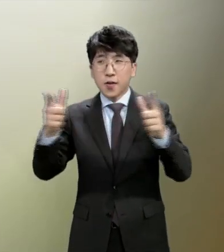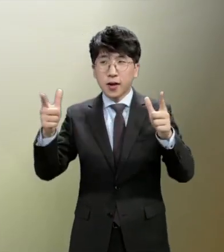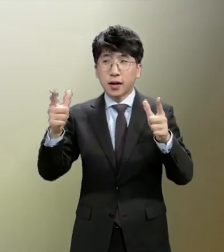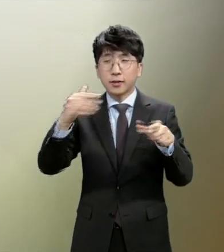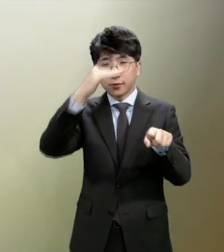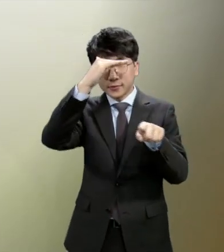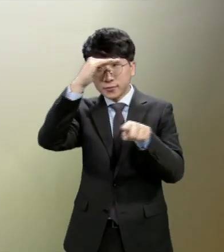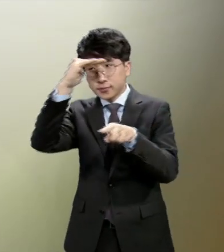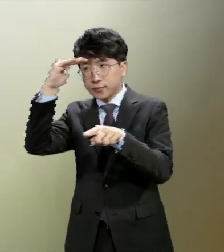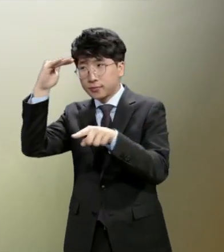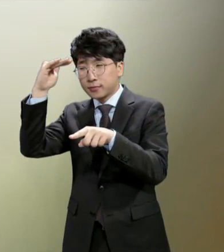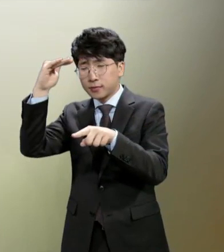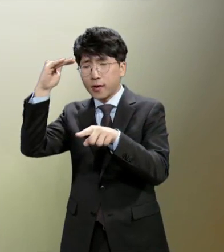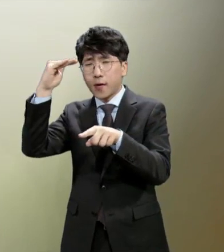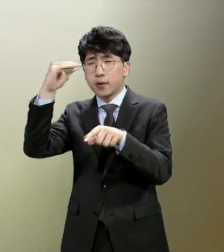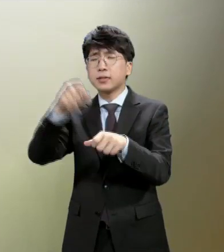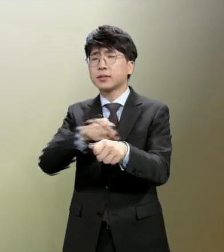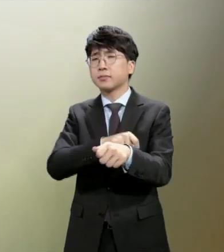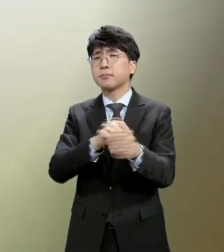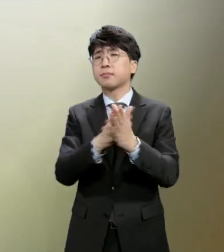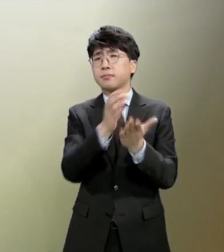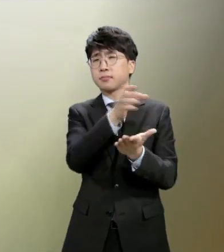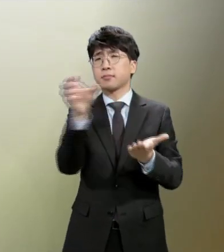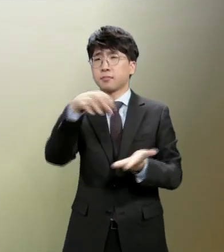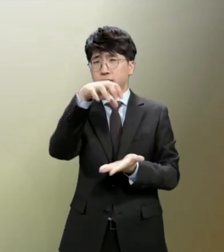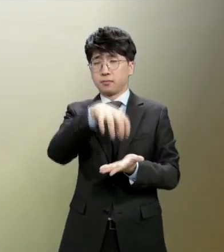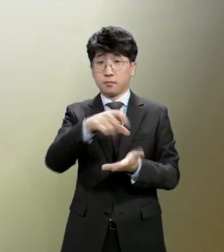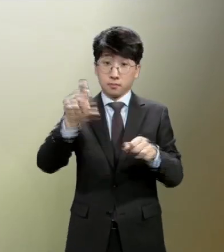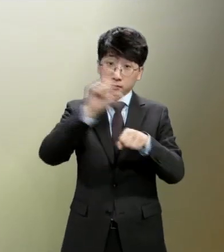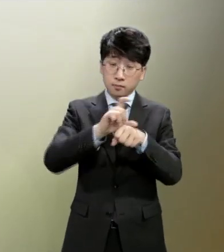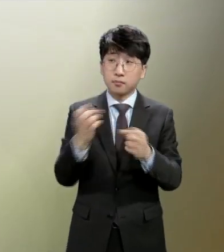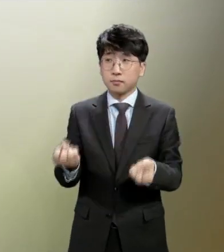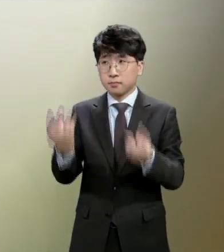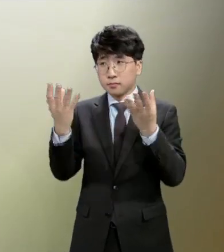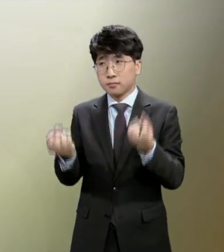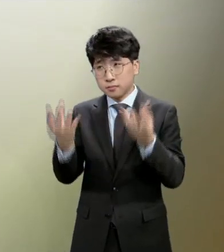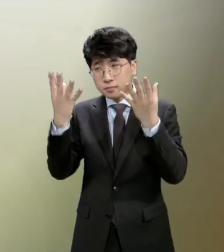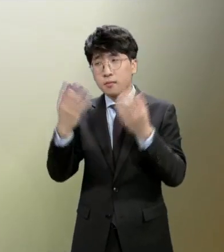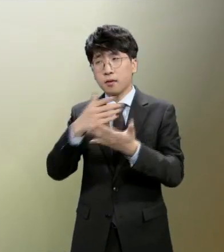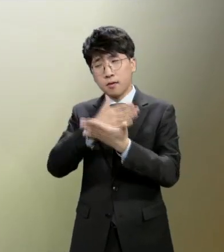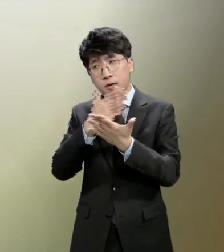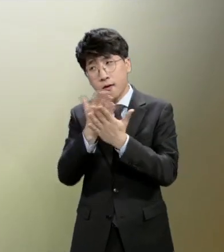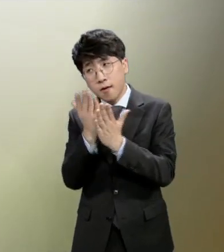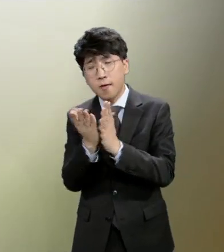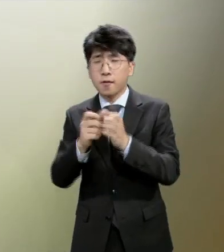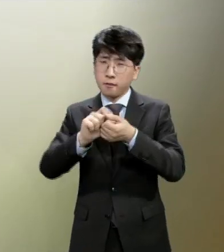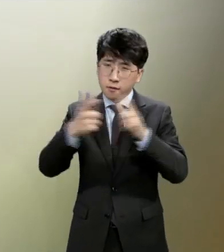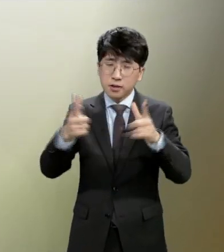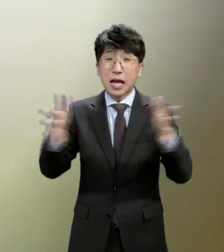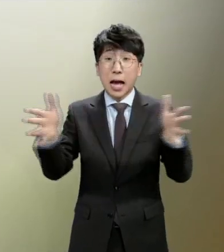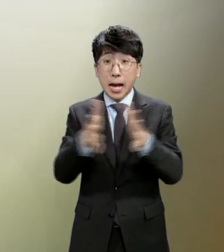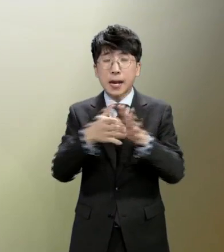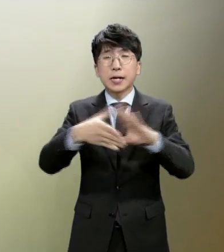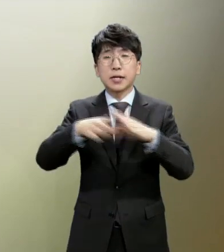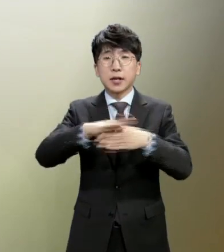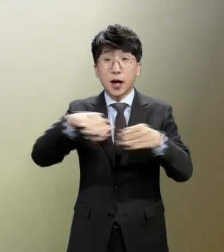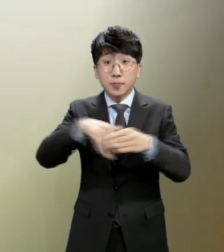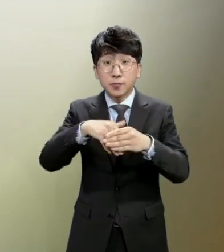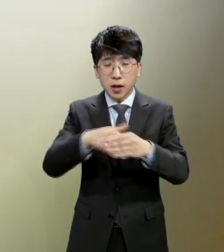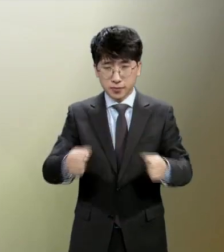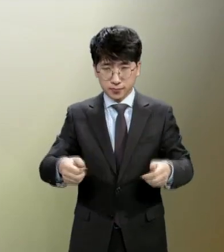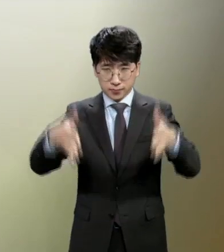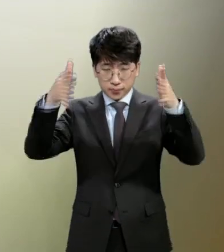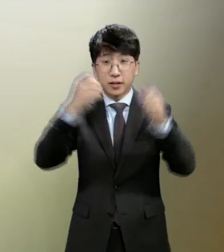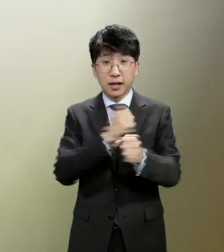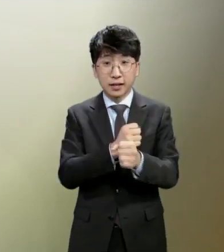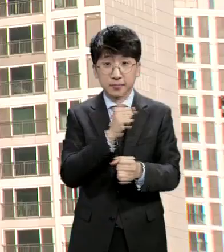대표 도서관으로서의 기능에 더해 공연 전시장과 4차 산업 체험 공간 등의 복합 문화 공간을 마련한다는